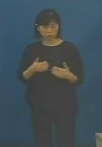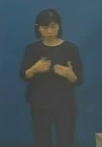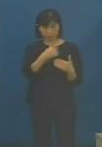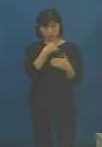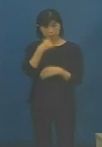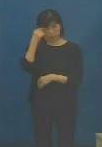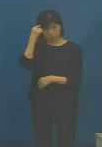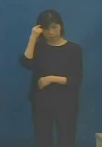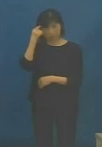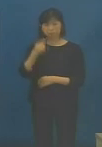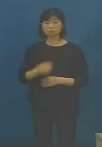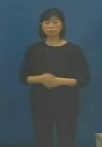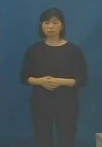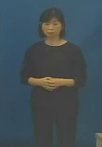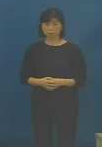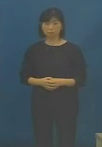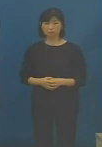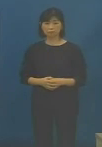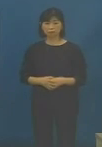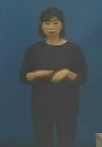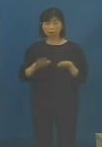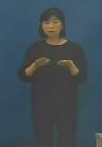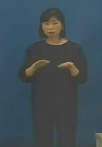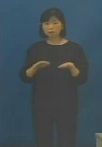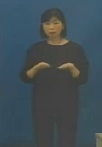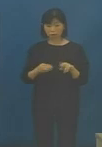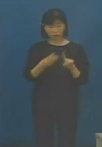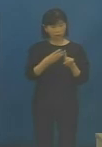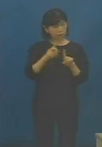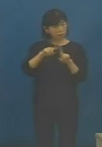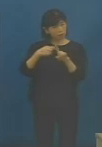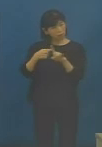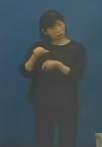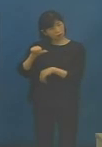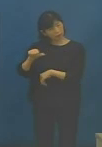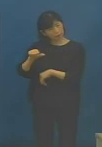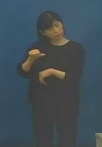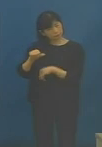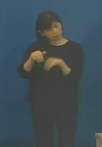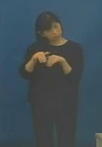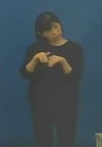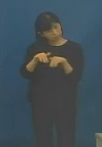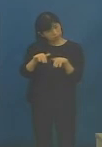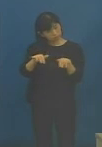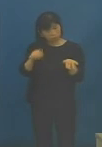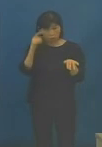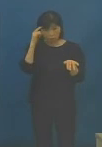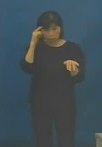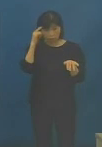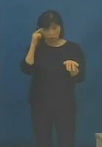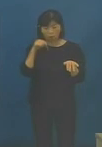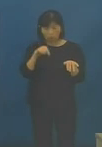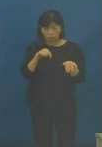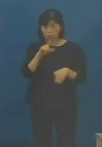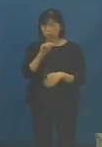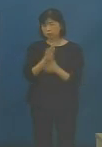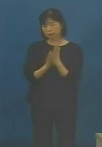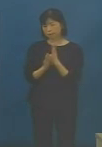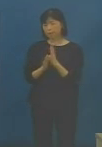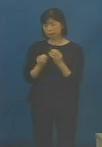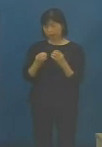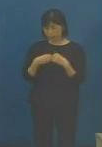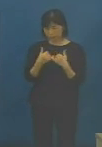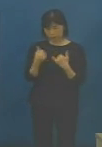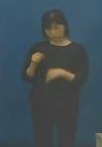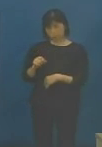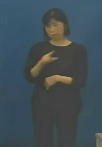います。現在はですね、BA.5 の波だと思います。でこれで急速に本県も駆け上がりました。